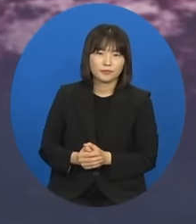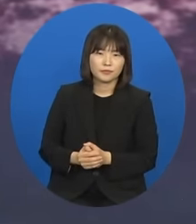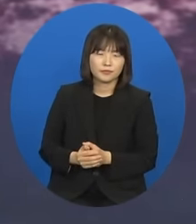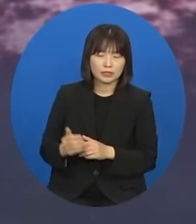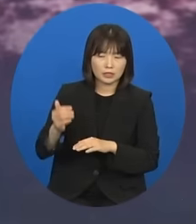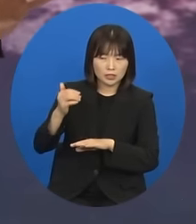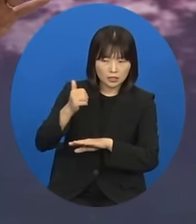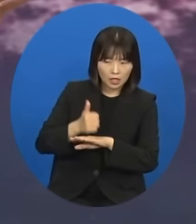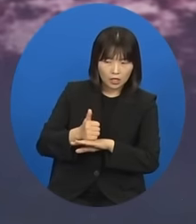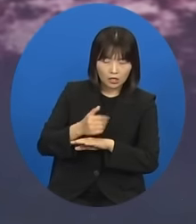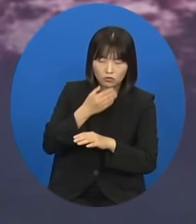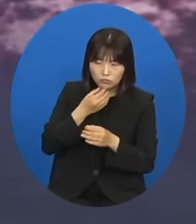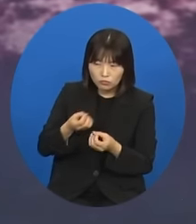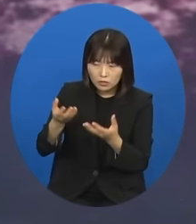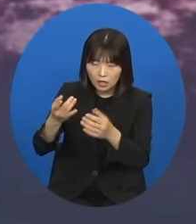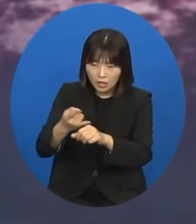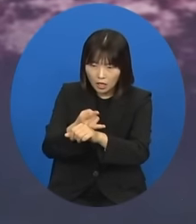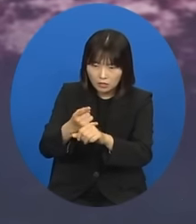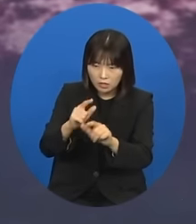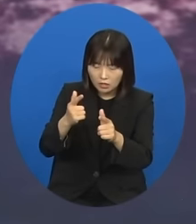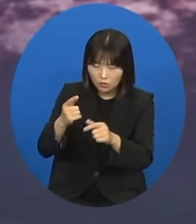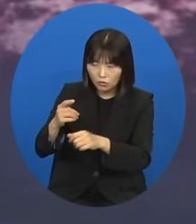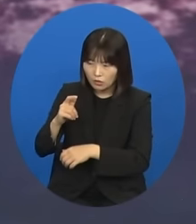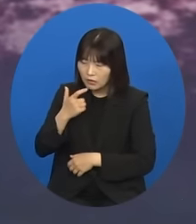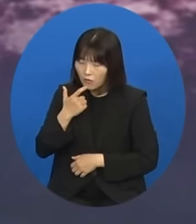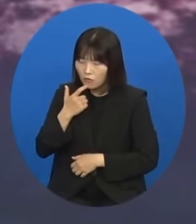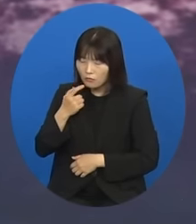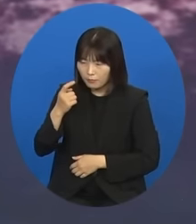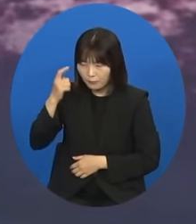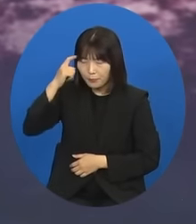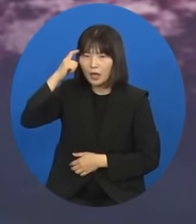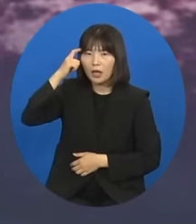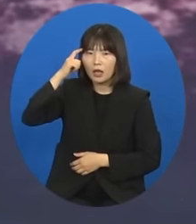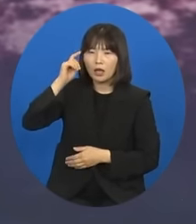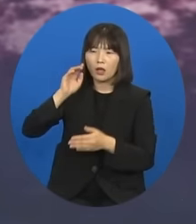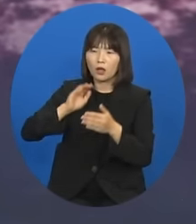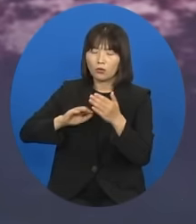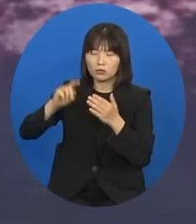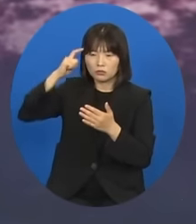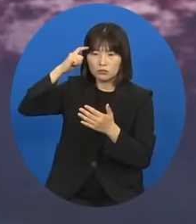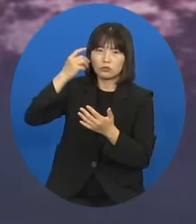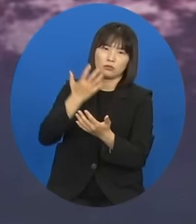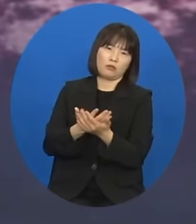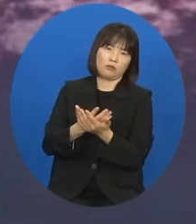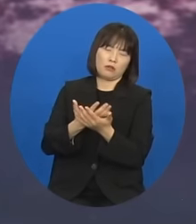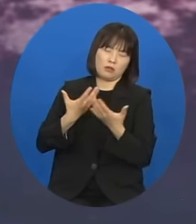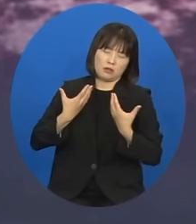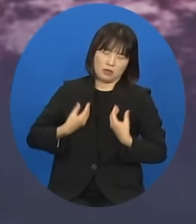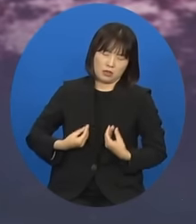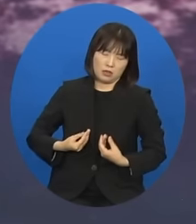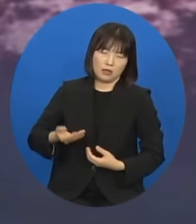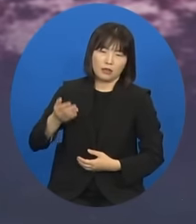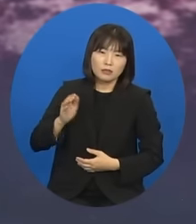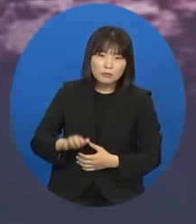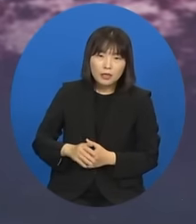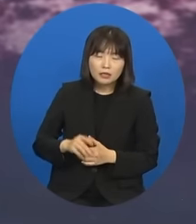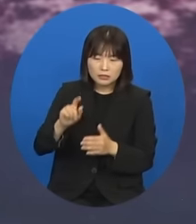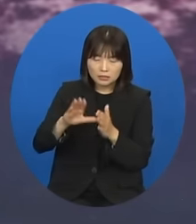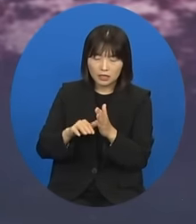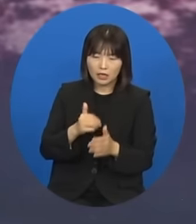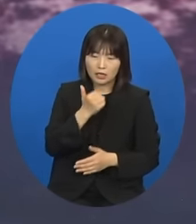사람이 에서가 아니라 야인 것을 깨닫고 망 자시 하지만 그때 이삭이 알게